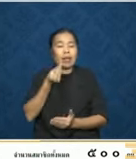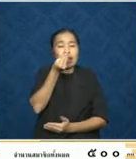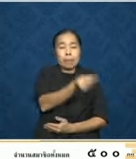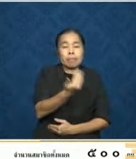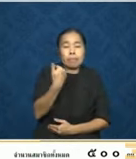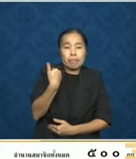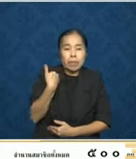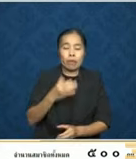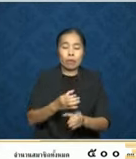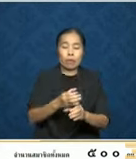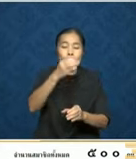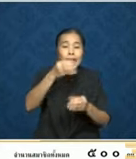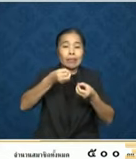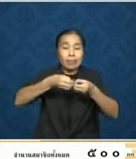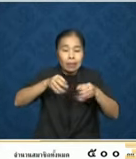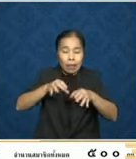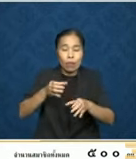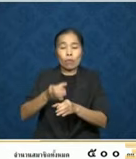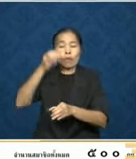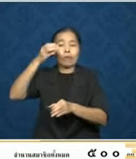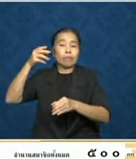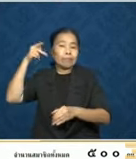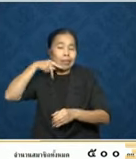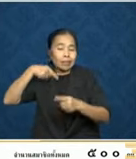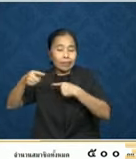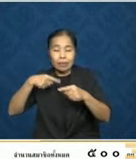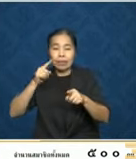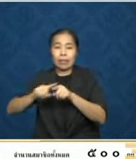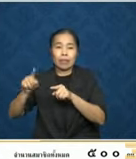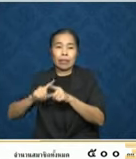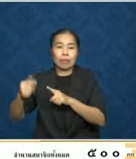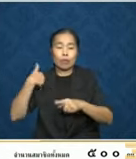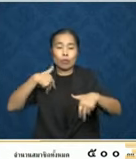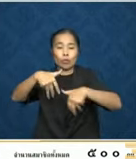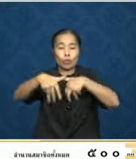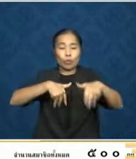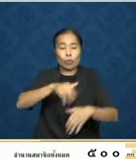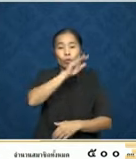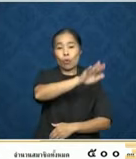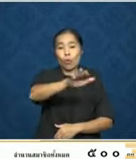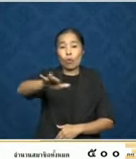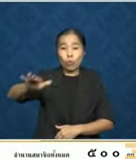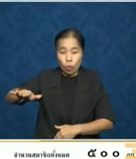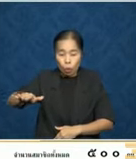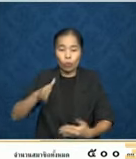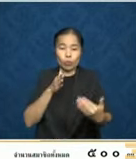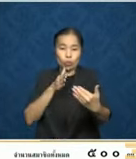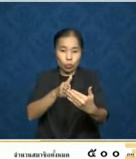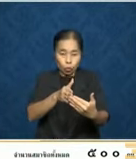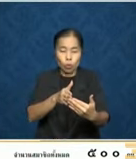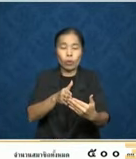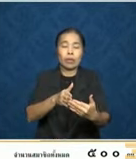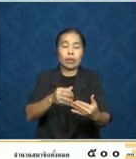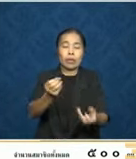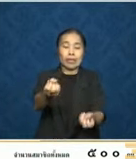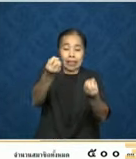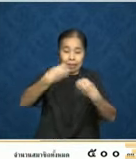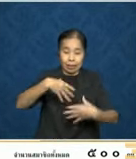เป็นขวดแก้วขวดพลาสติกต่างๆเนี่ยพูดง่ายว่าคือให้ตามชุมชนหรือตามบ้านเรือนเนี่ยเขาสามารถได้หาเงินจากขยะที่เขา